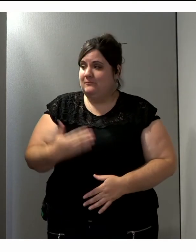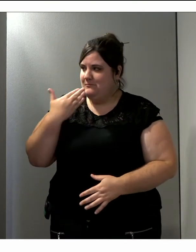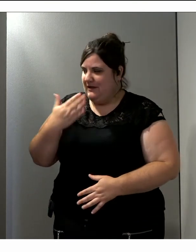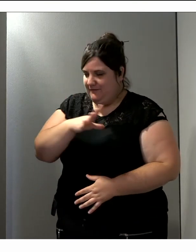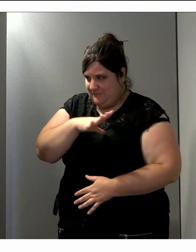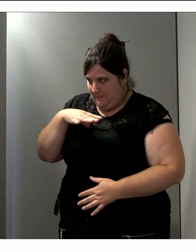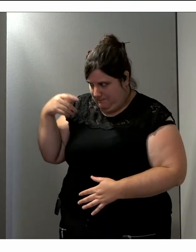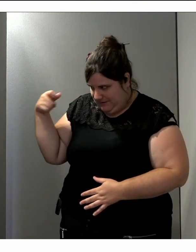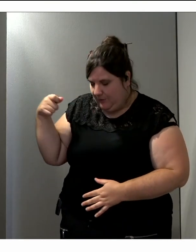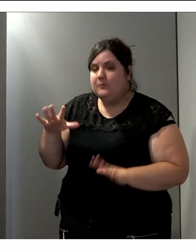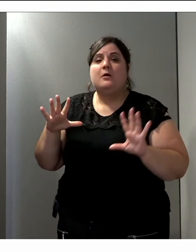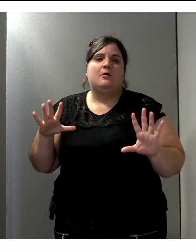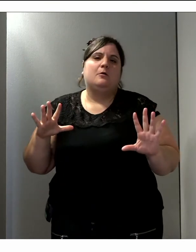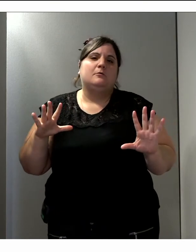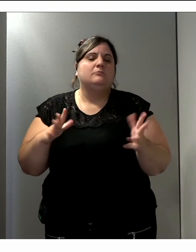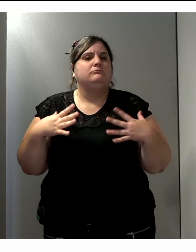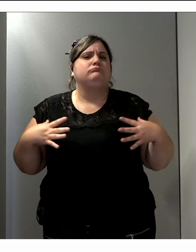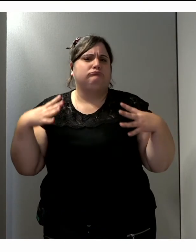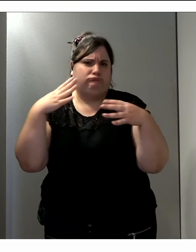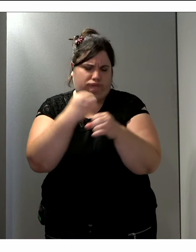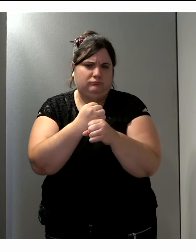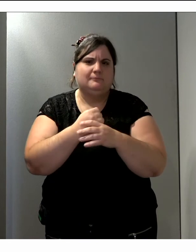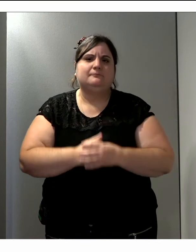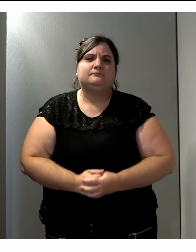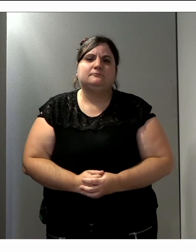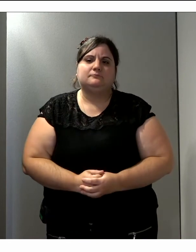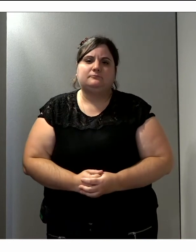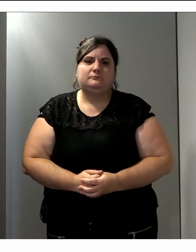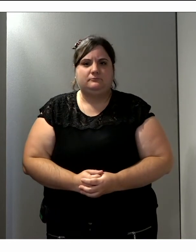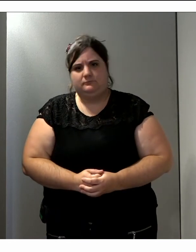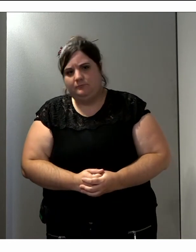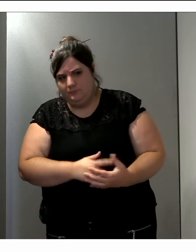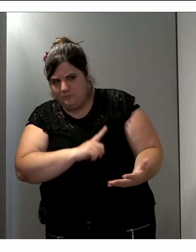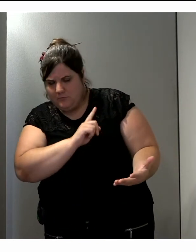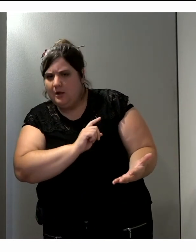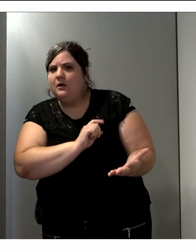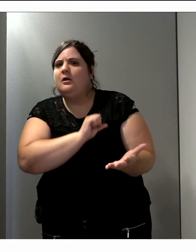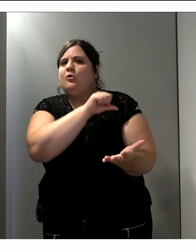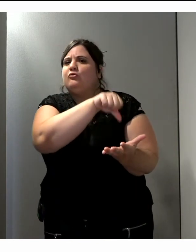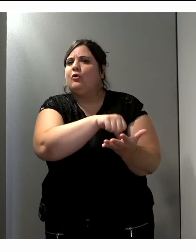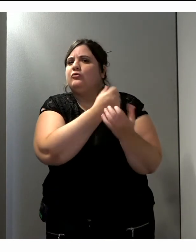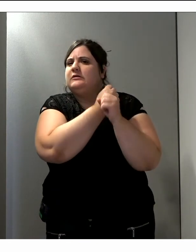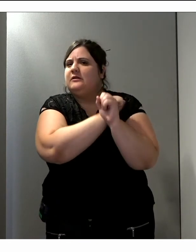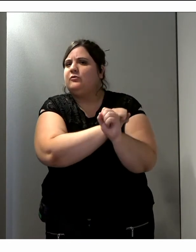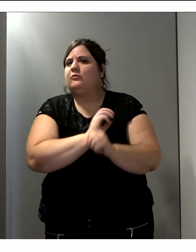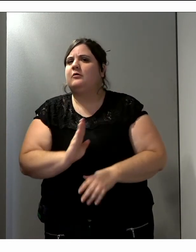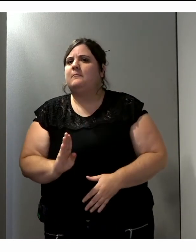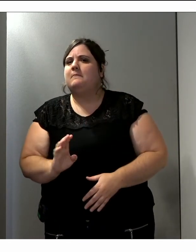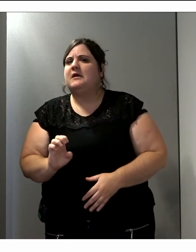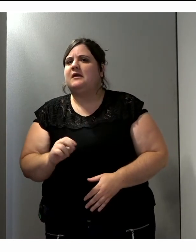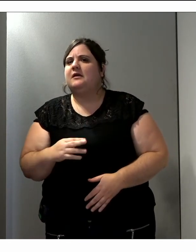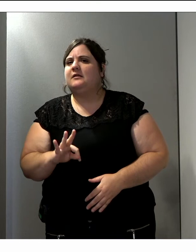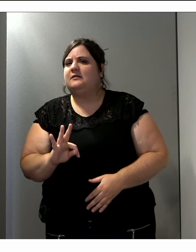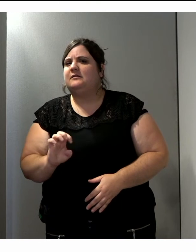Merci Madame la Présidente. Juste 2 mots. Concernant tout ce qui a été dit sur le centre de détention de Béthénac, il est important de